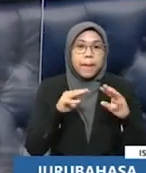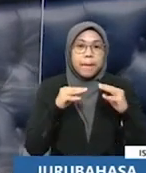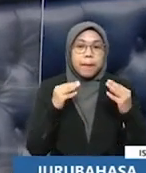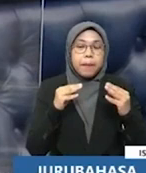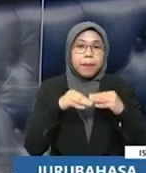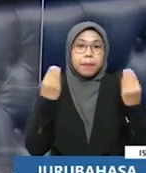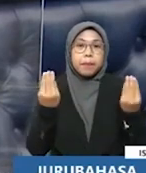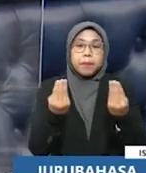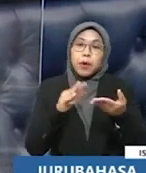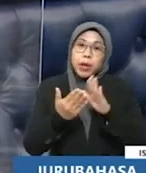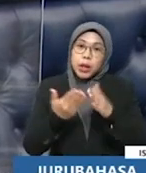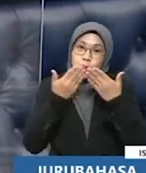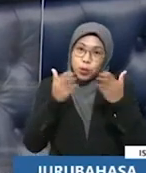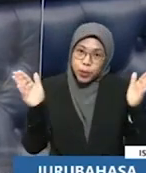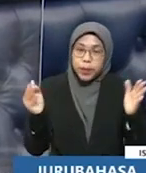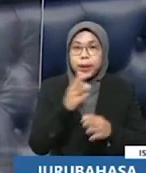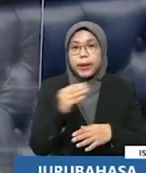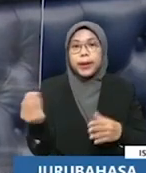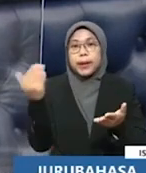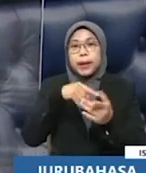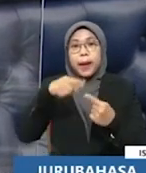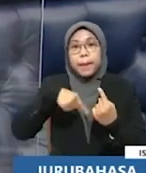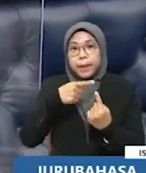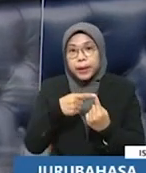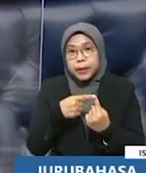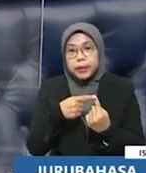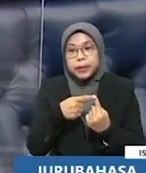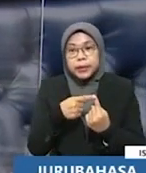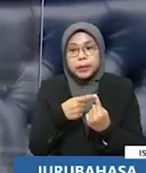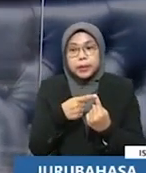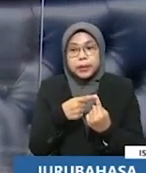masyarakat umum dan apabila dia